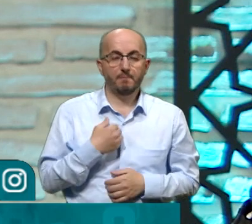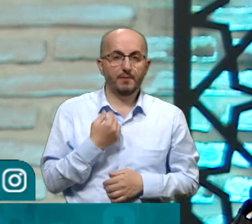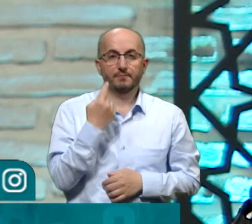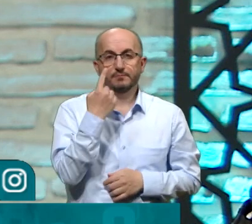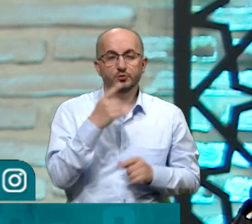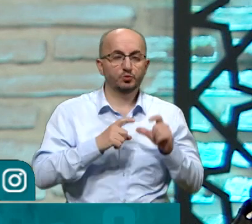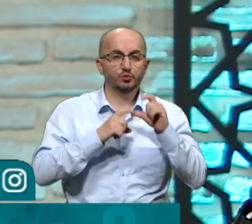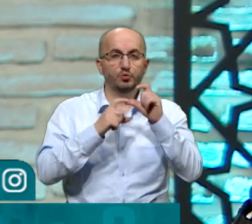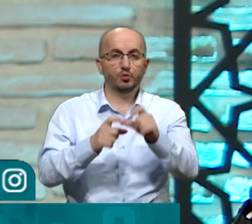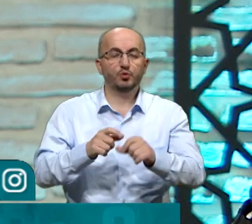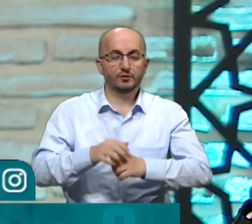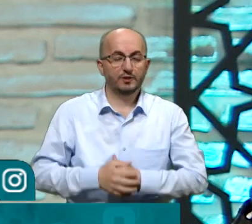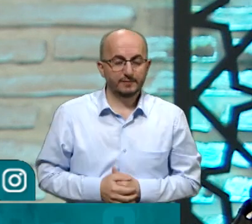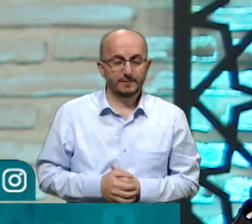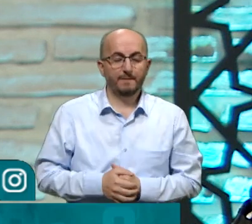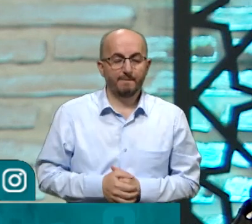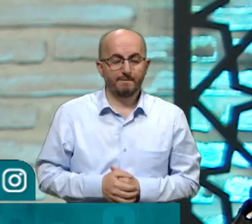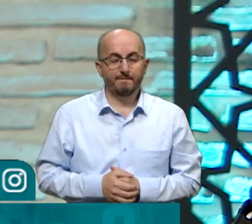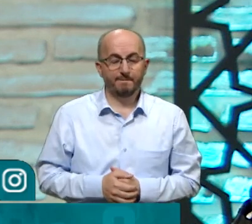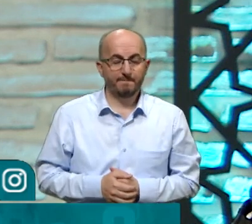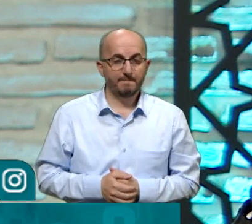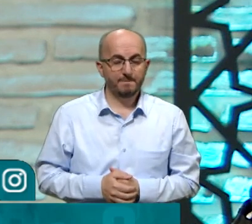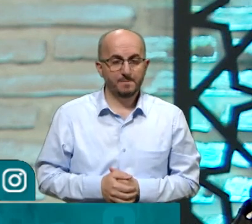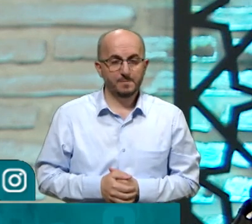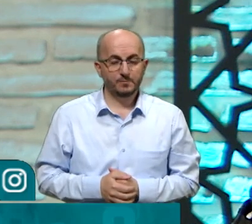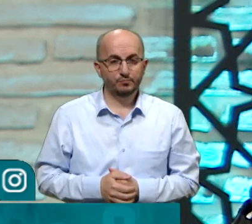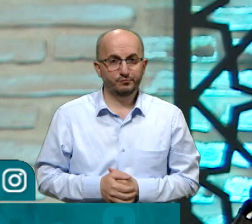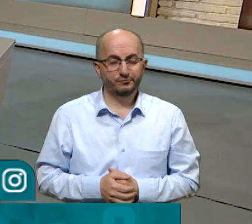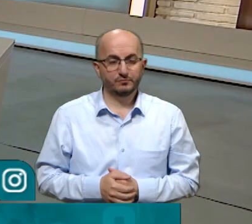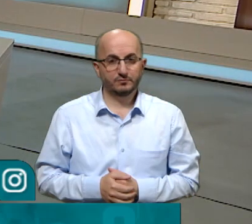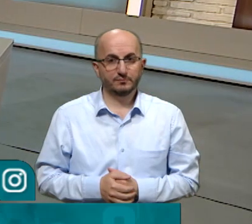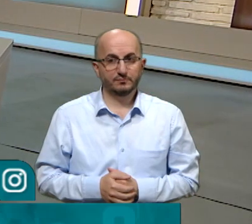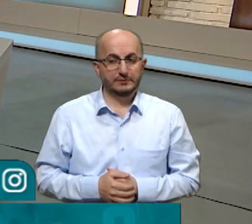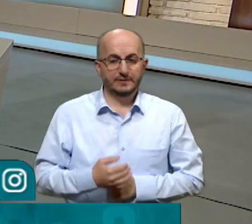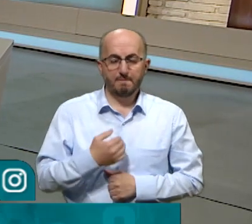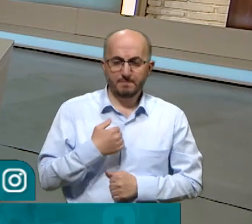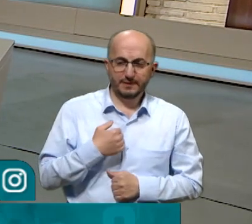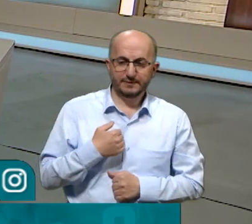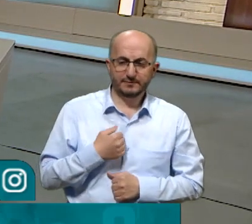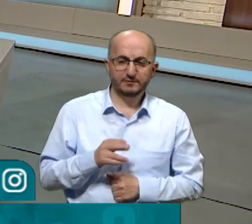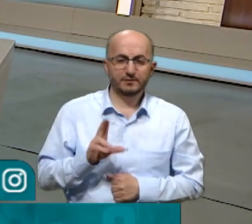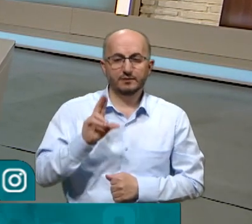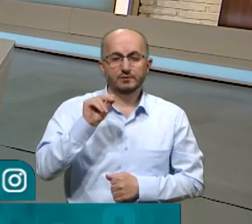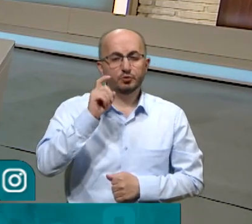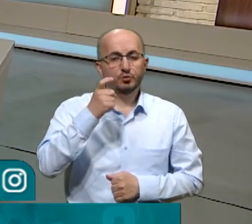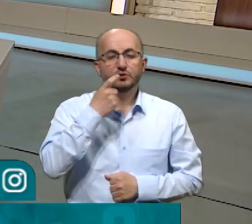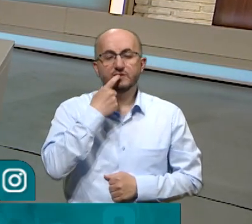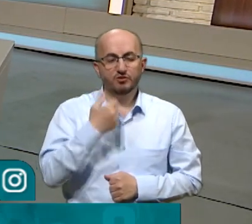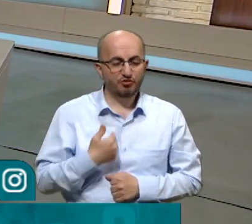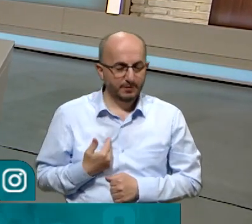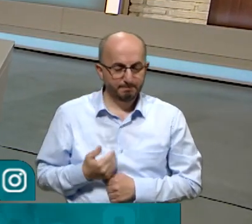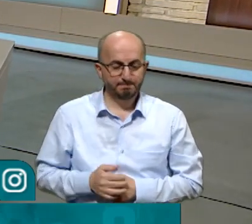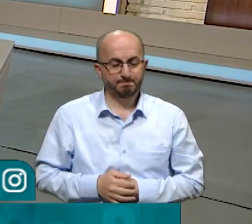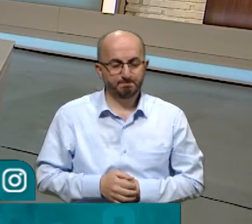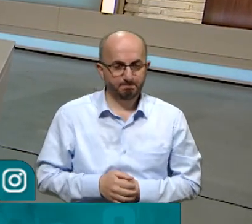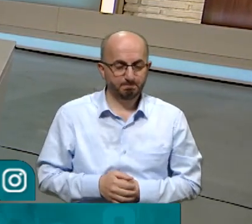soru soracaktım Bu oyun oynamak istiyor kalacağım Tabi Ahmet Bey 79 yaşındayım